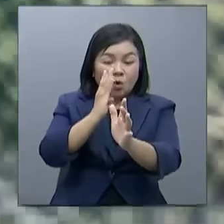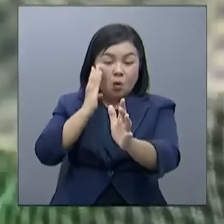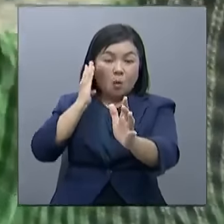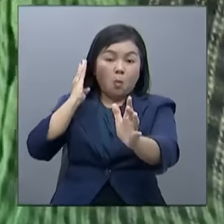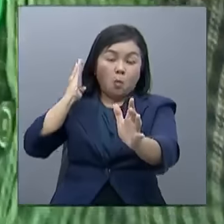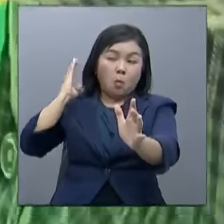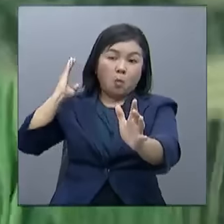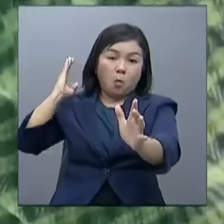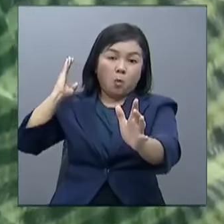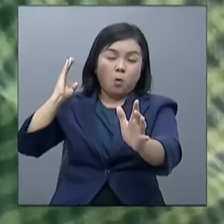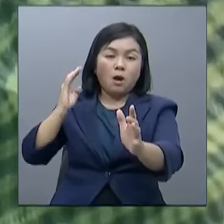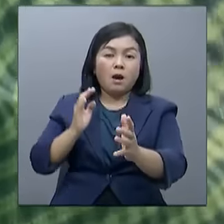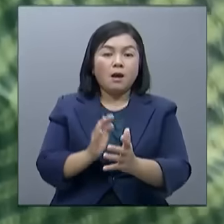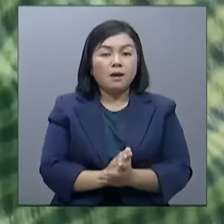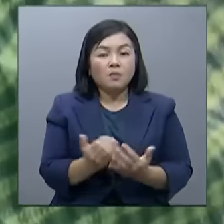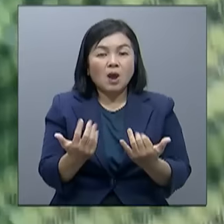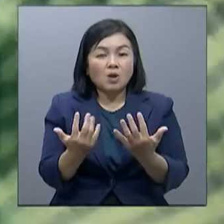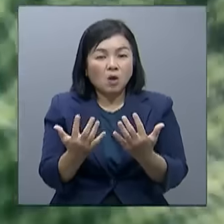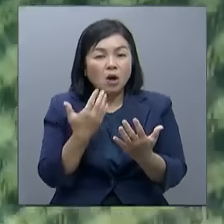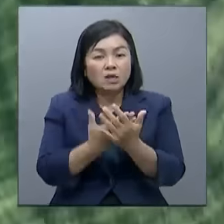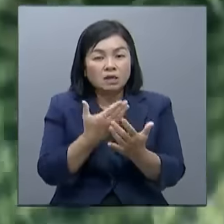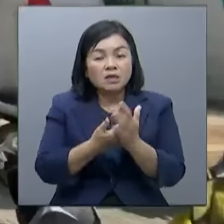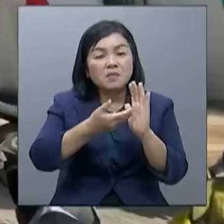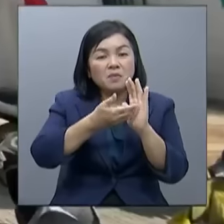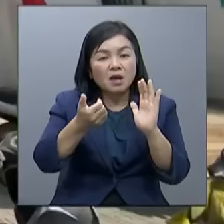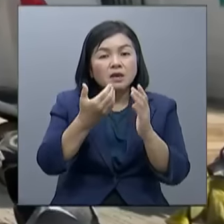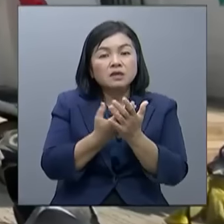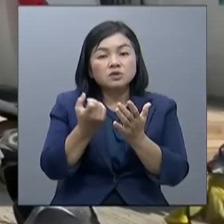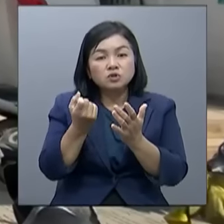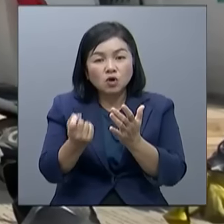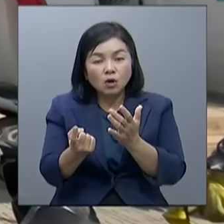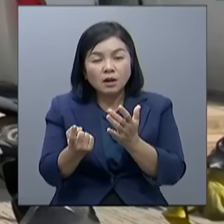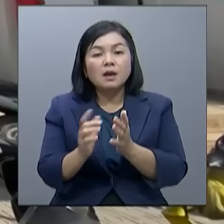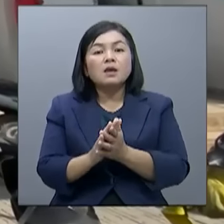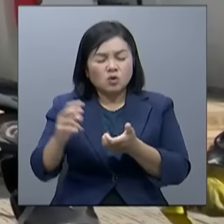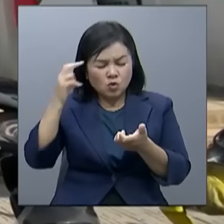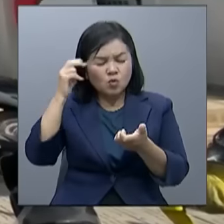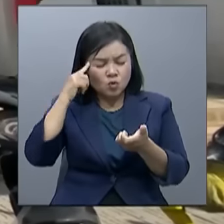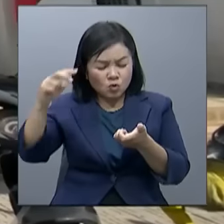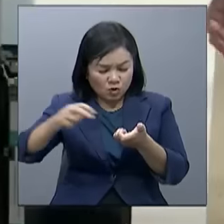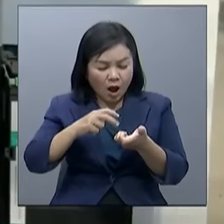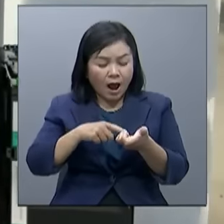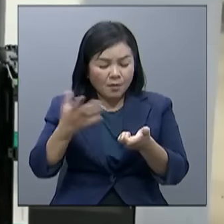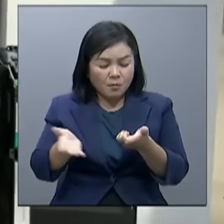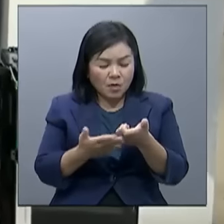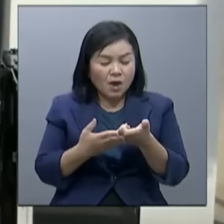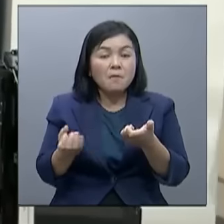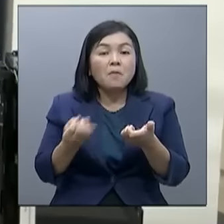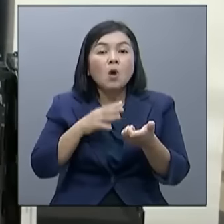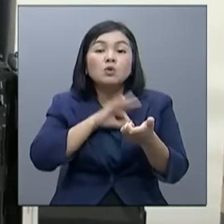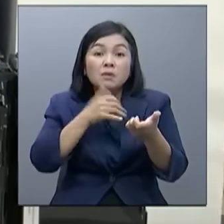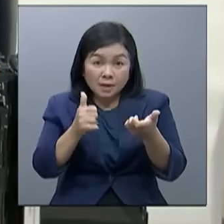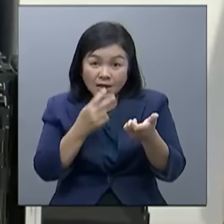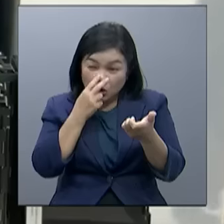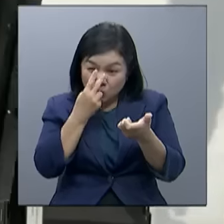แถวยาวไปถึงถนนนะคะจริงๆหลายๆคนก็บอกว่าก็ได้ข้อความส่งว่ามีเงินหมื่นเข้ามาแล้วแหละแต่ไม่มั่นใจ